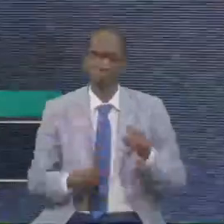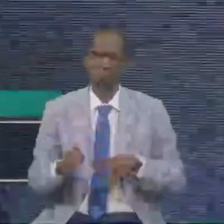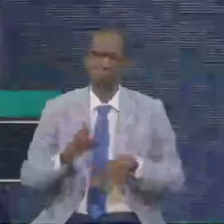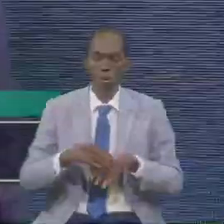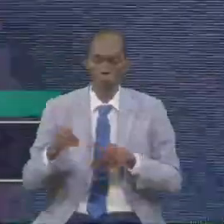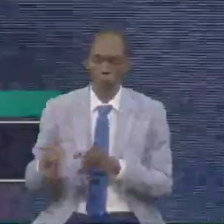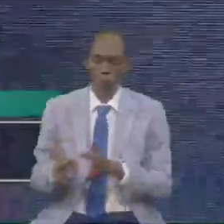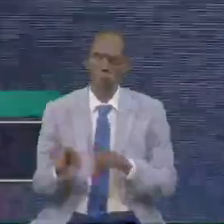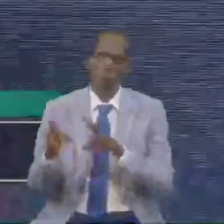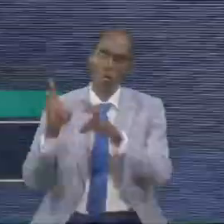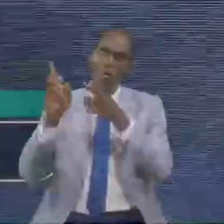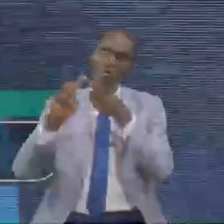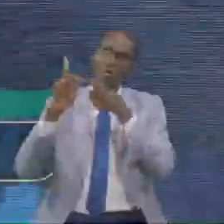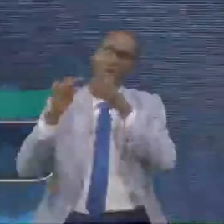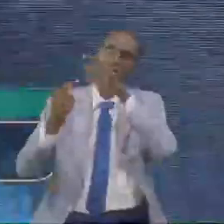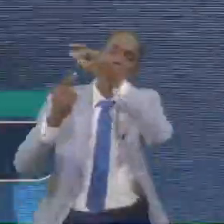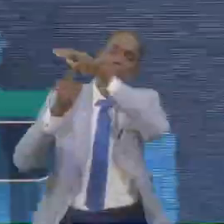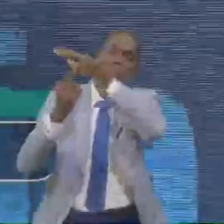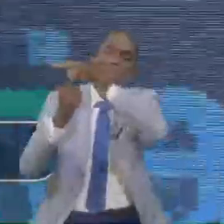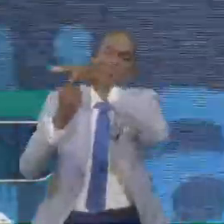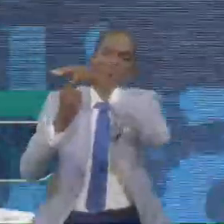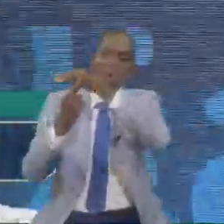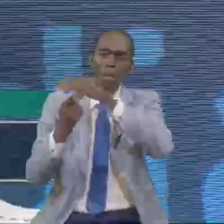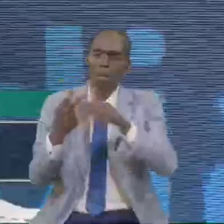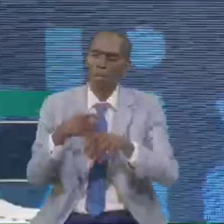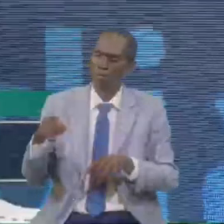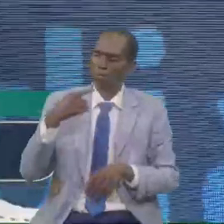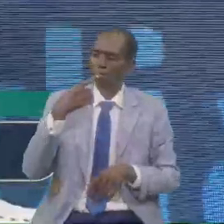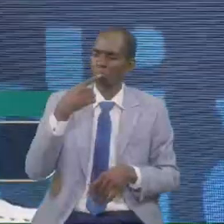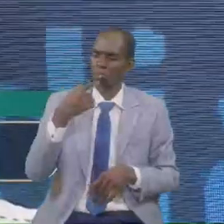Il y a des gens qui sont sur le chemin des héros.